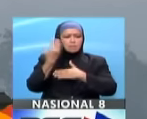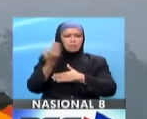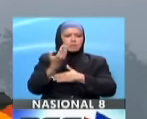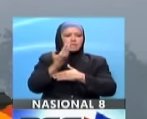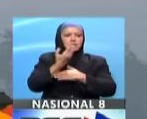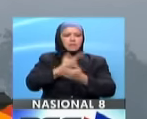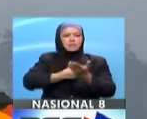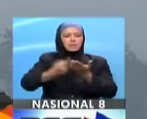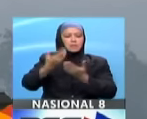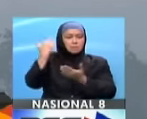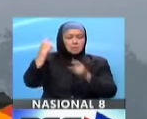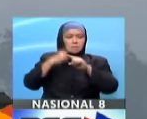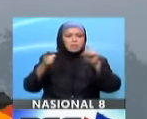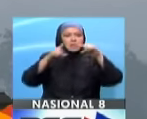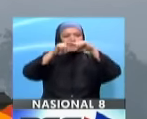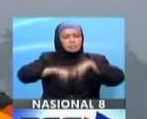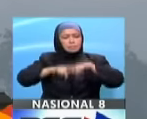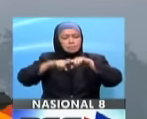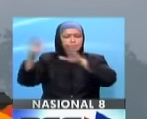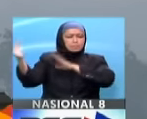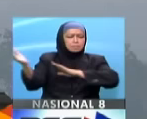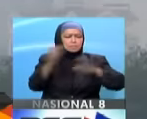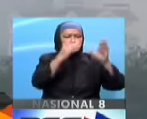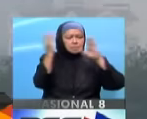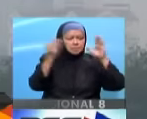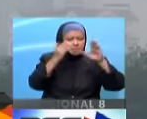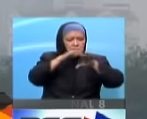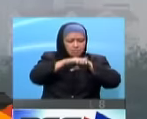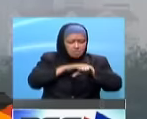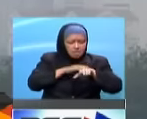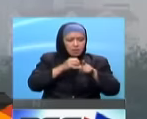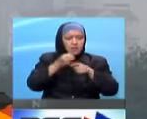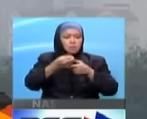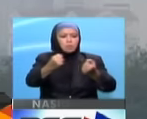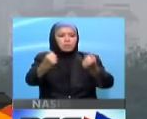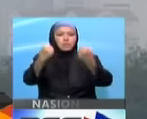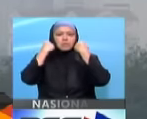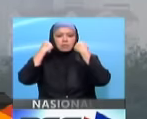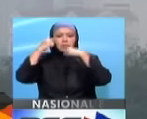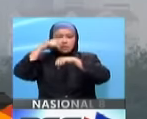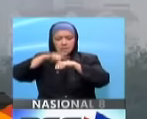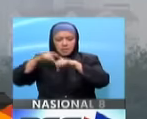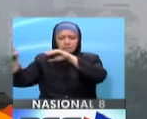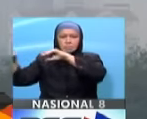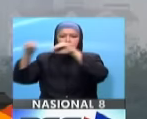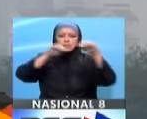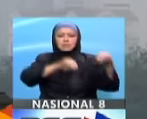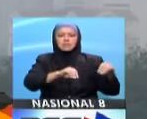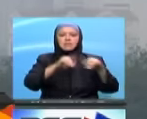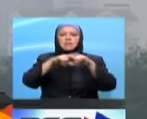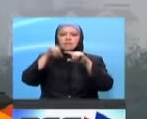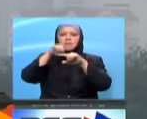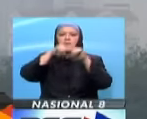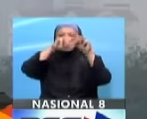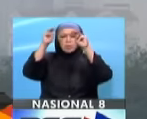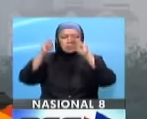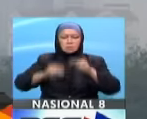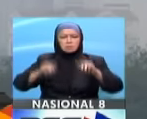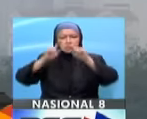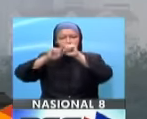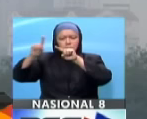bergantung kepada tiupan angin sama ada sangat perlahan atau kuat dalam masa peralihan monsun monsun yang sentiasa